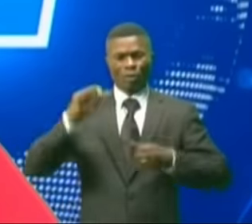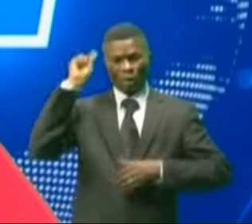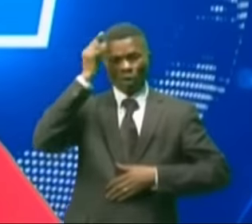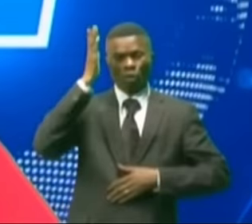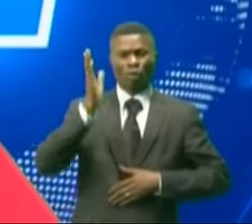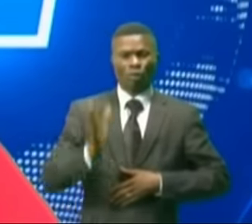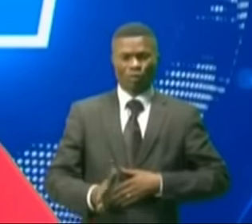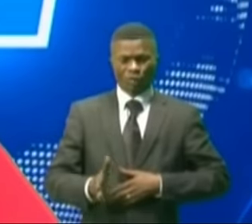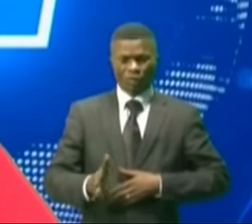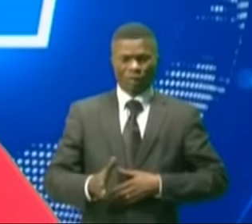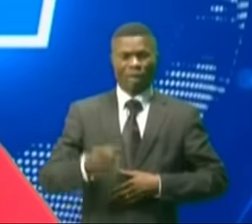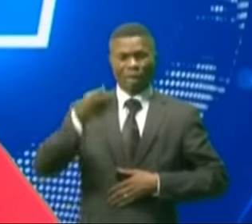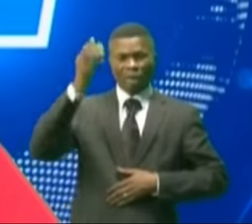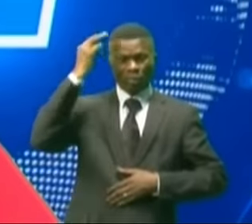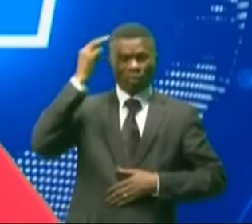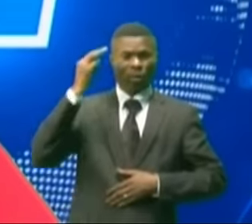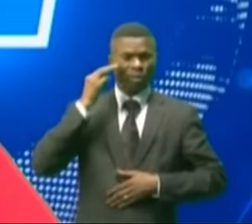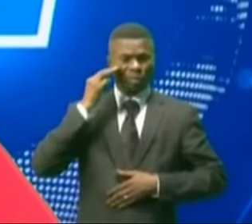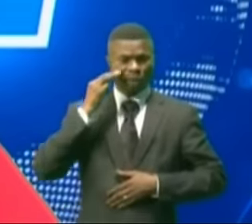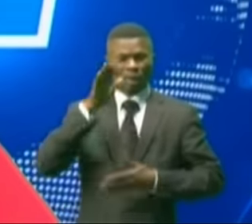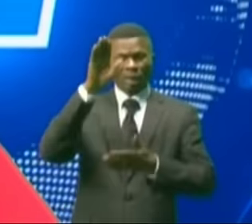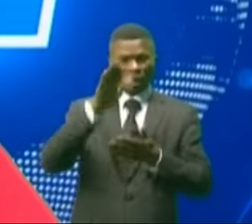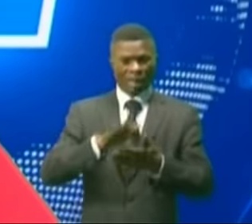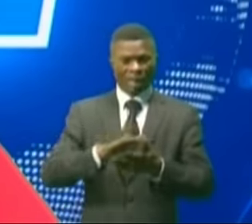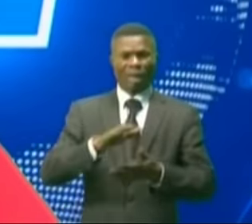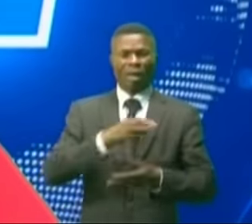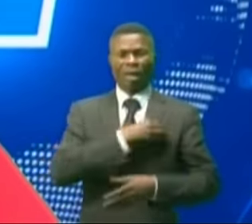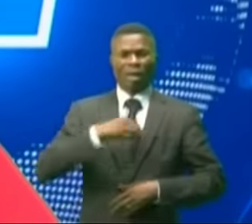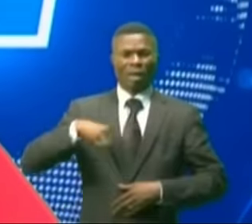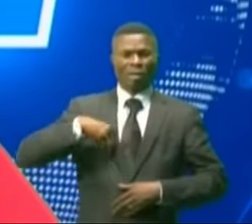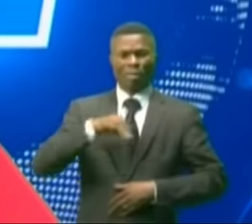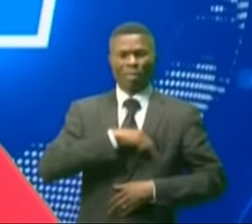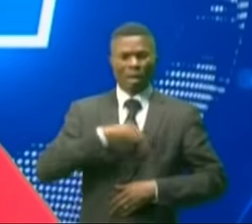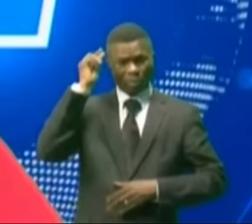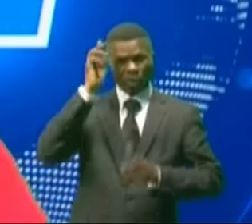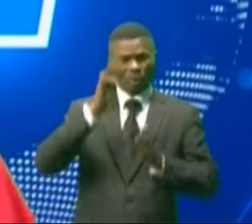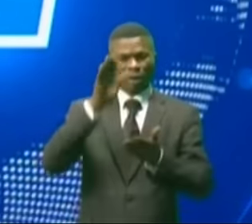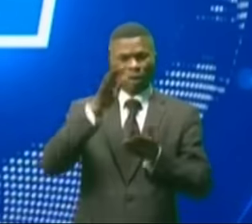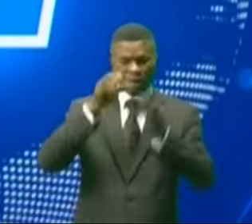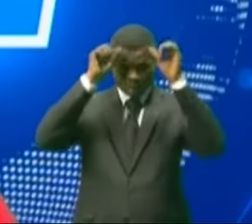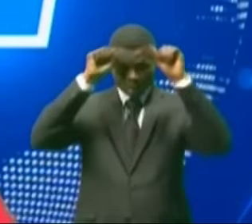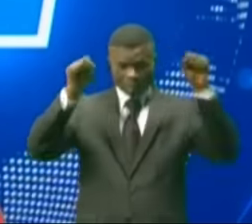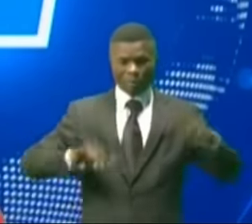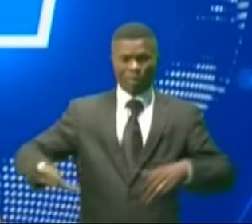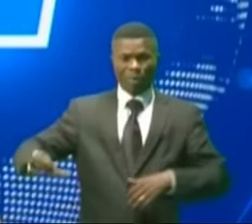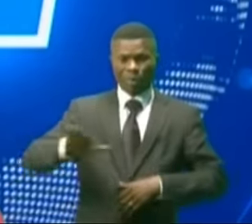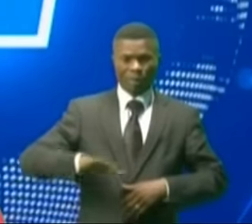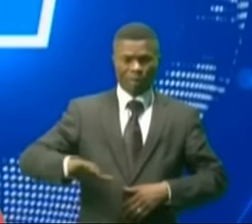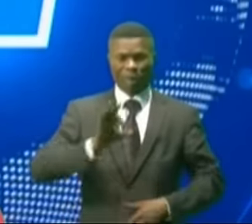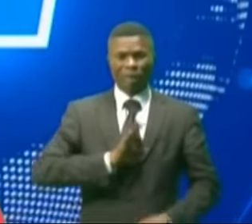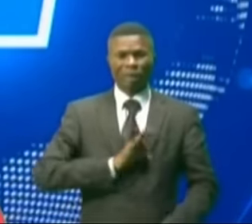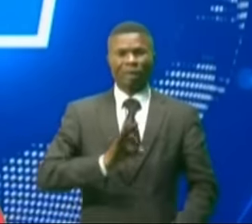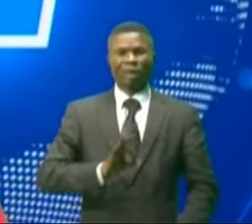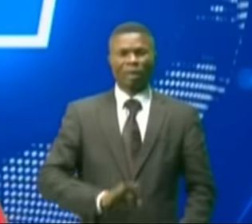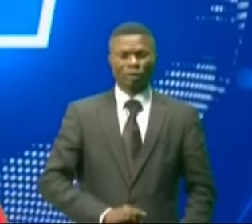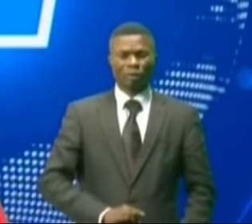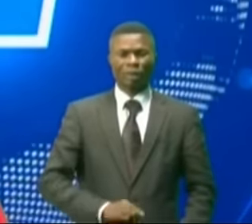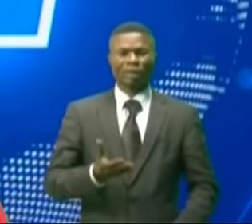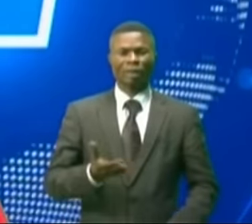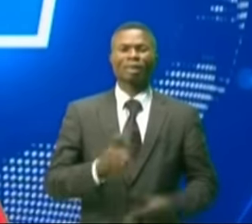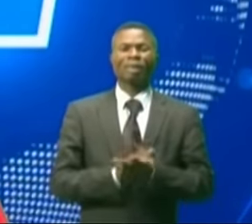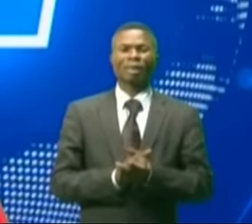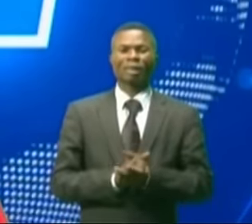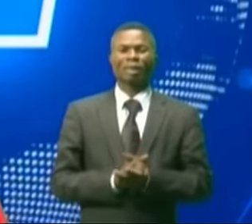gouvernement, surtout la reconduction des quelques membres du gouvernement par le président de la République, Félix